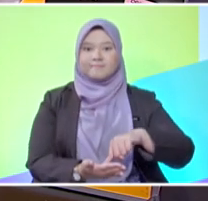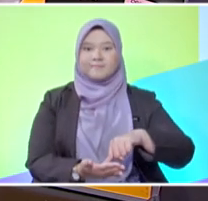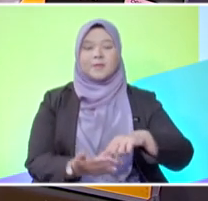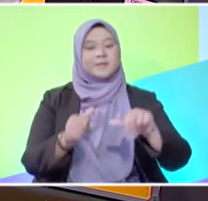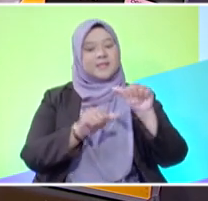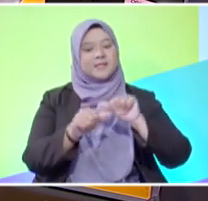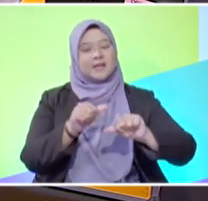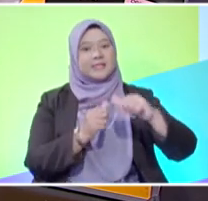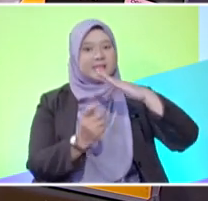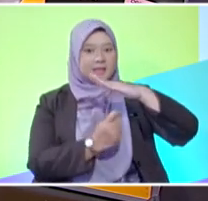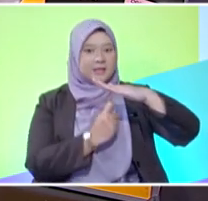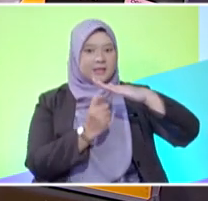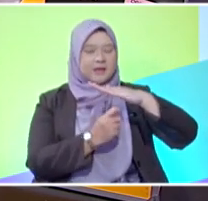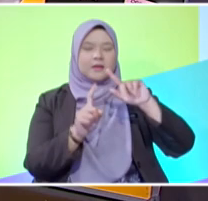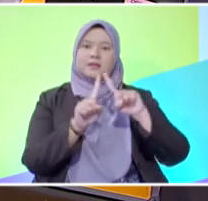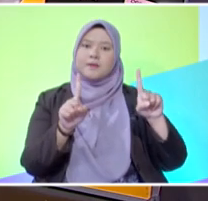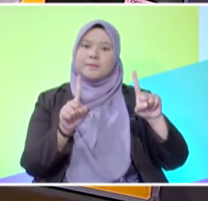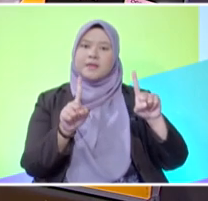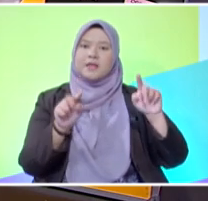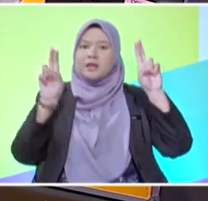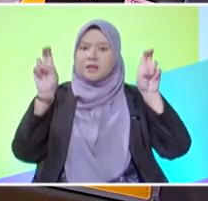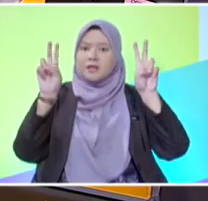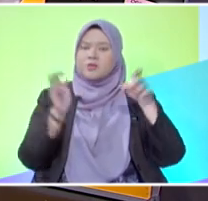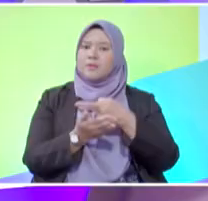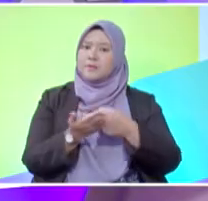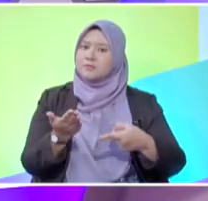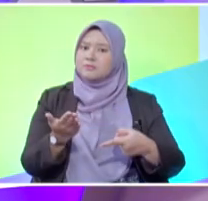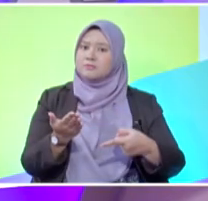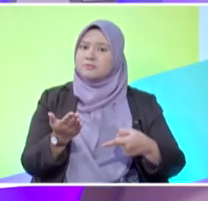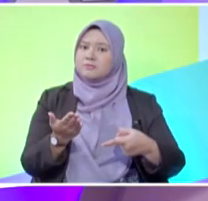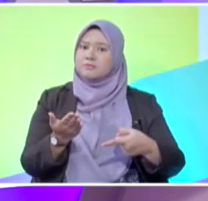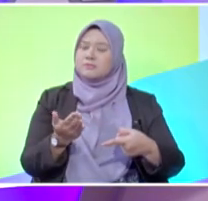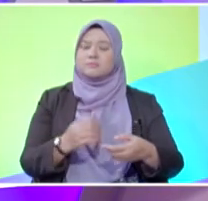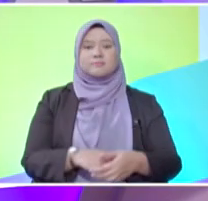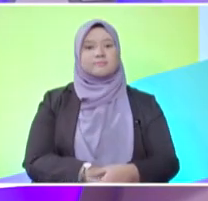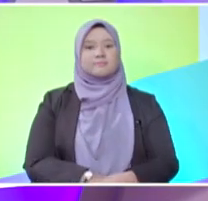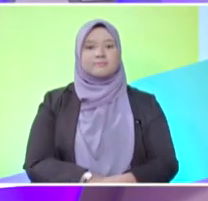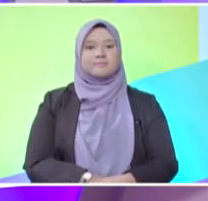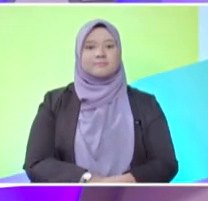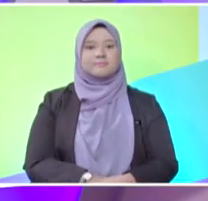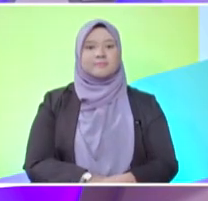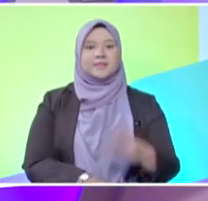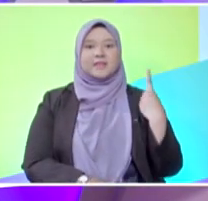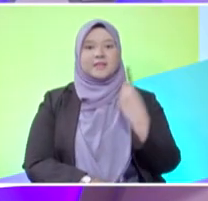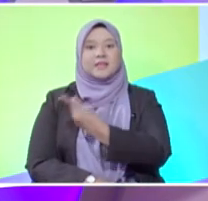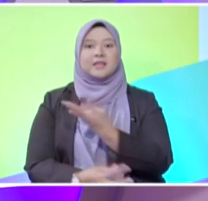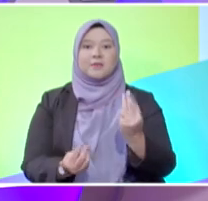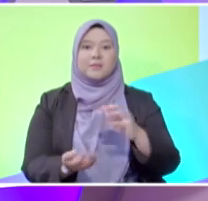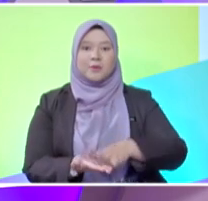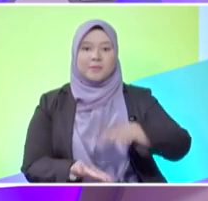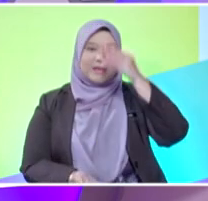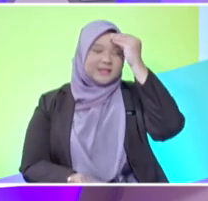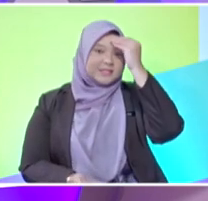naturaka ini semua baca ya tadi saya akan belajar dalam mata pelajaran sains awal